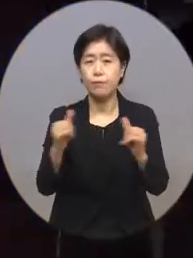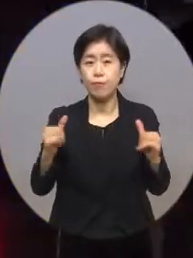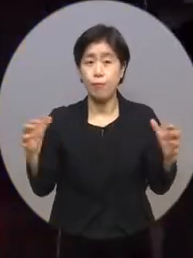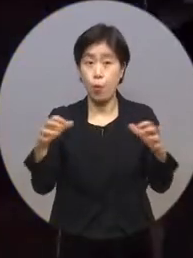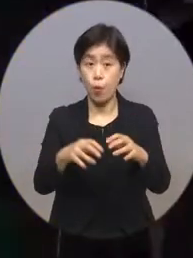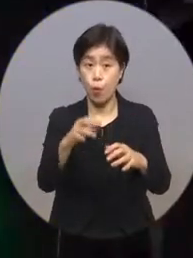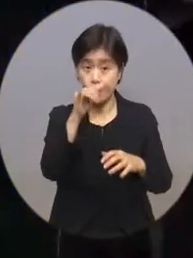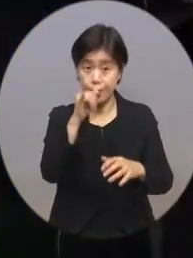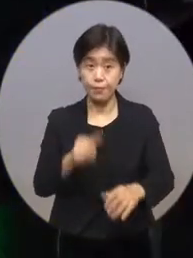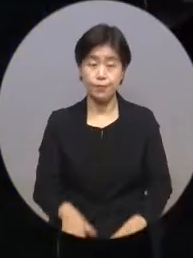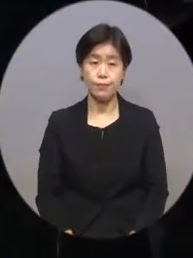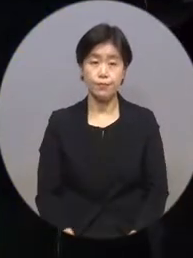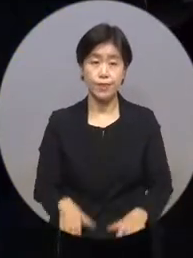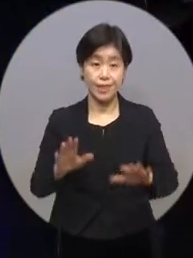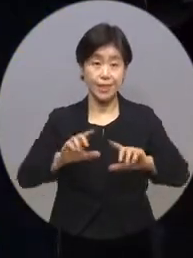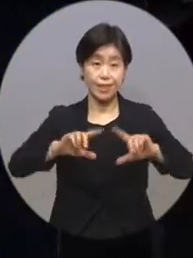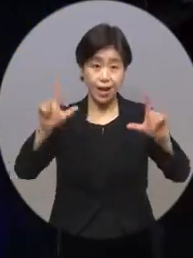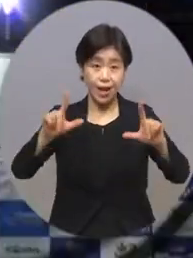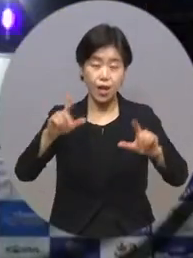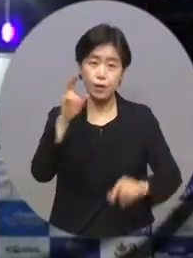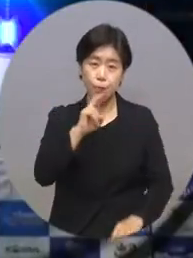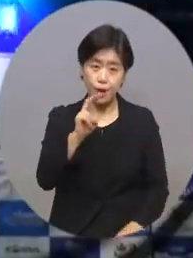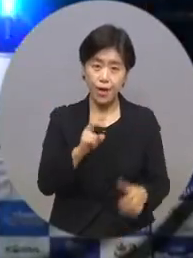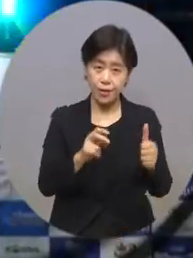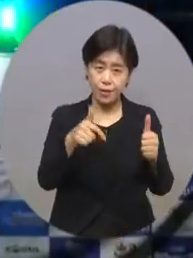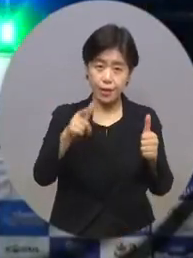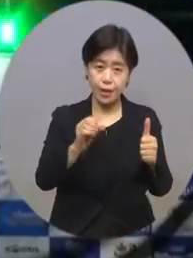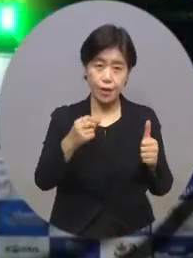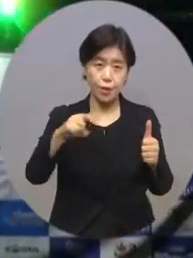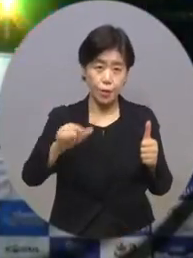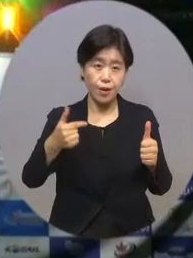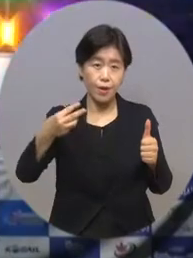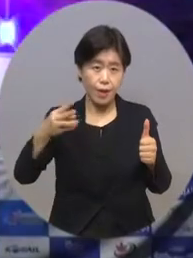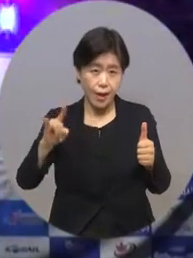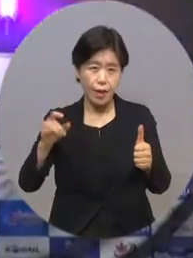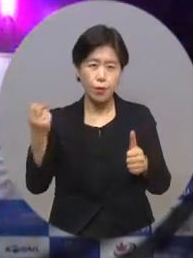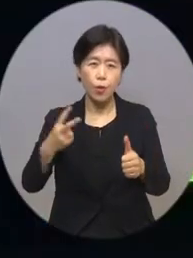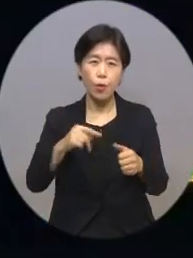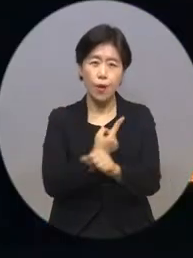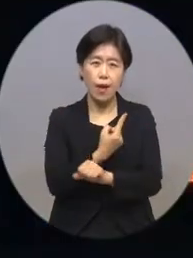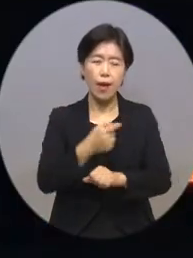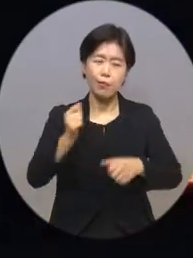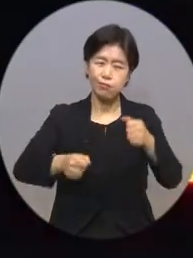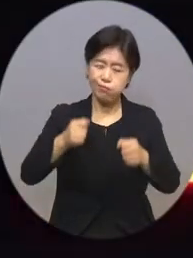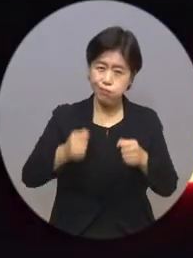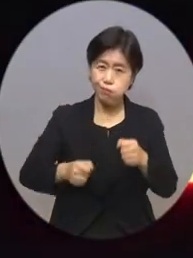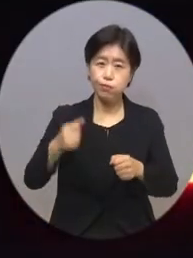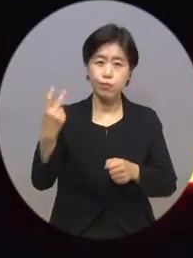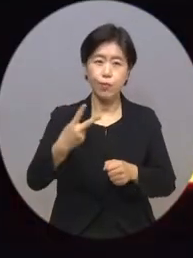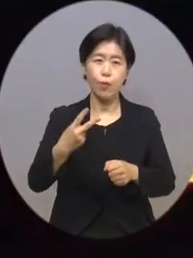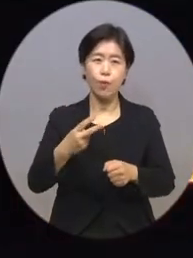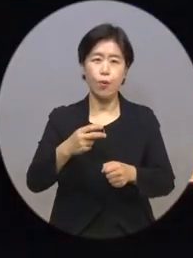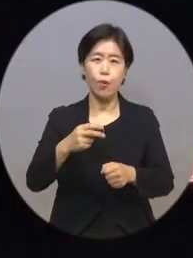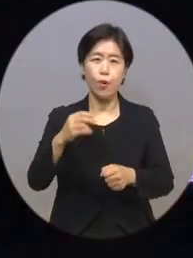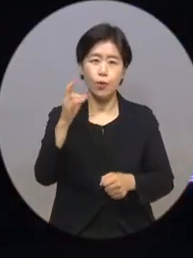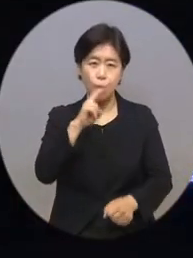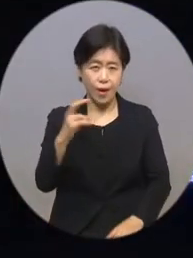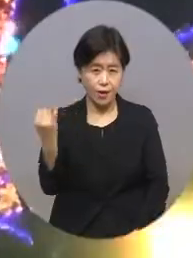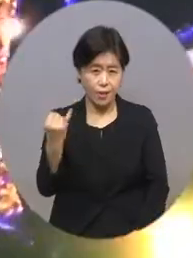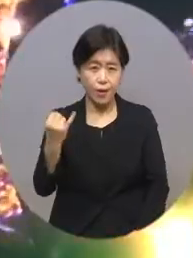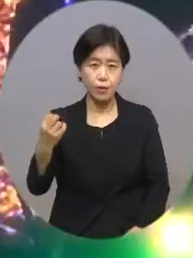이는 국면은 가수 강원래 장애인 퓨전 난타 더블 nw 트로트가수 방송 히